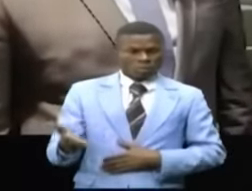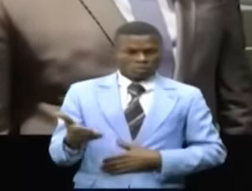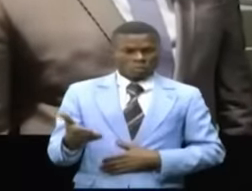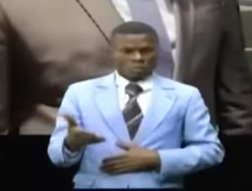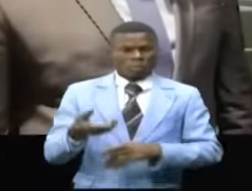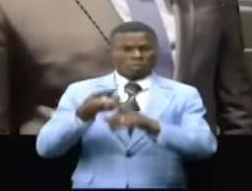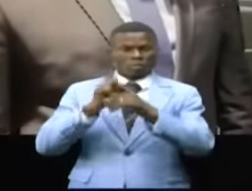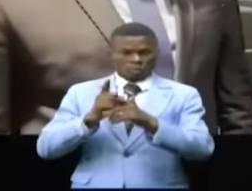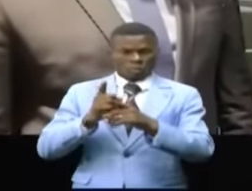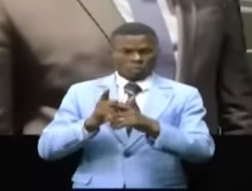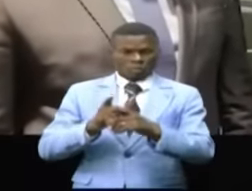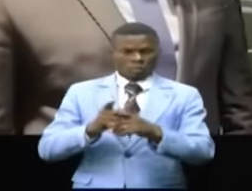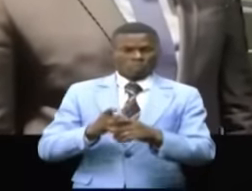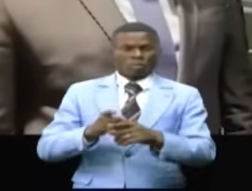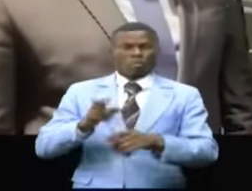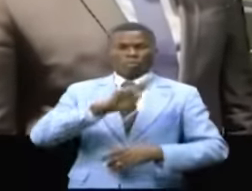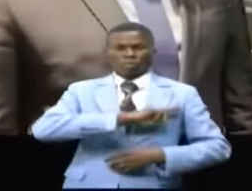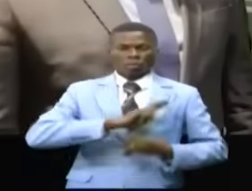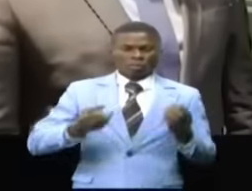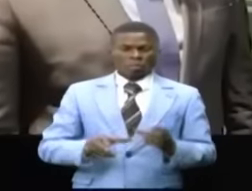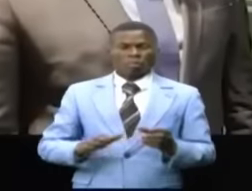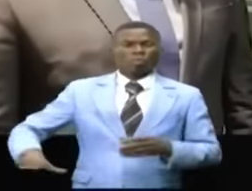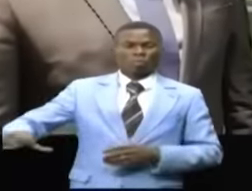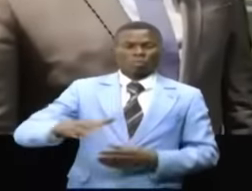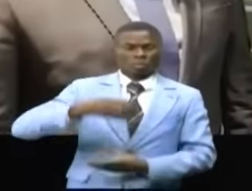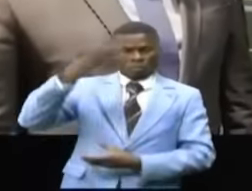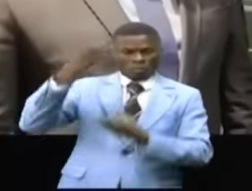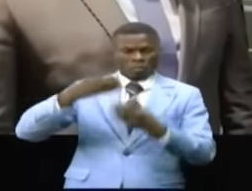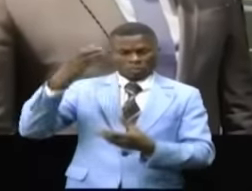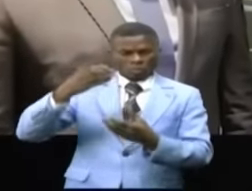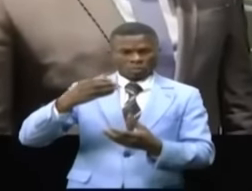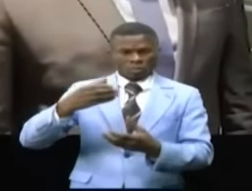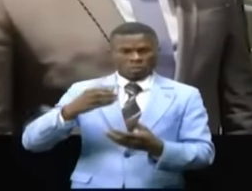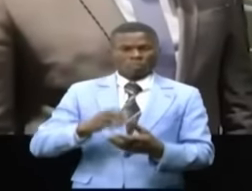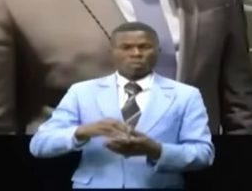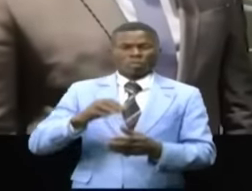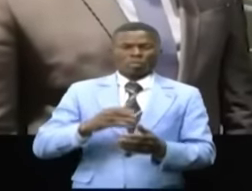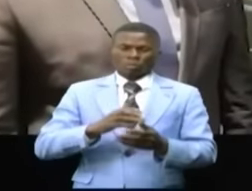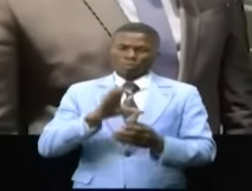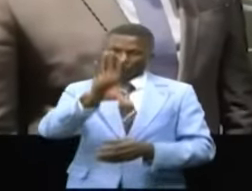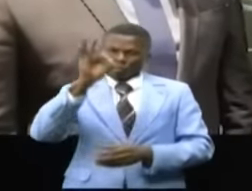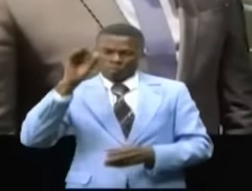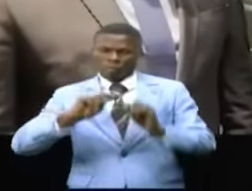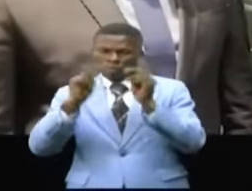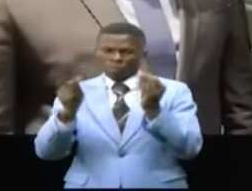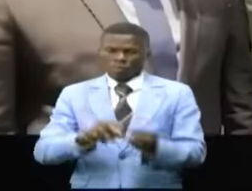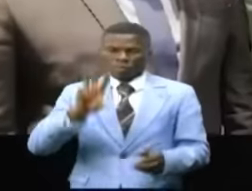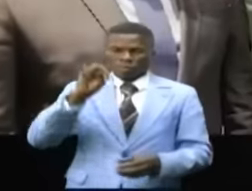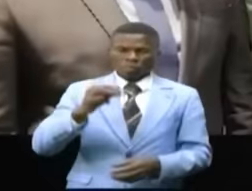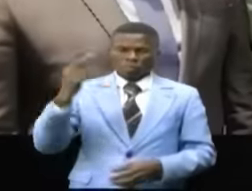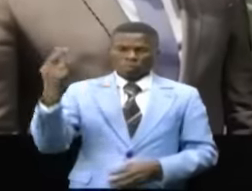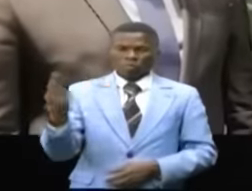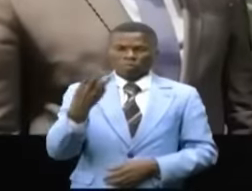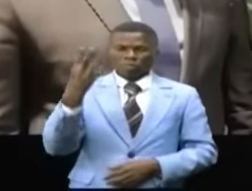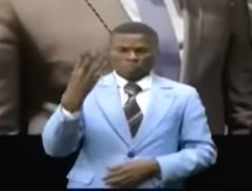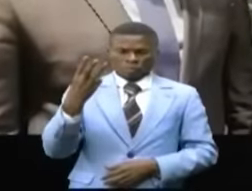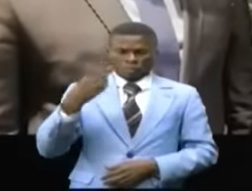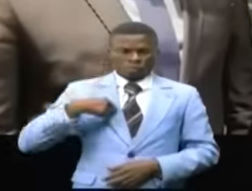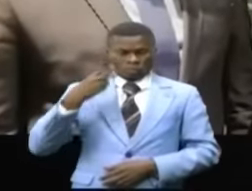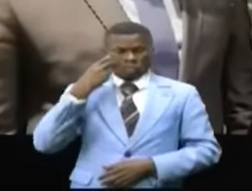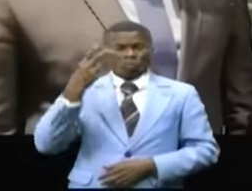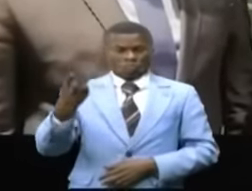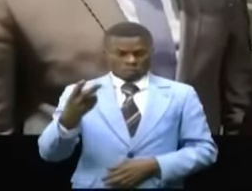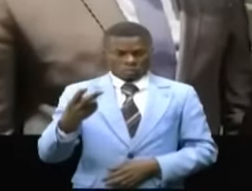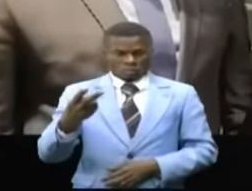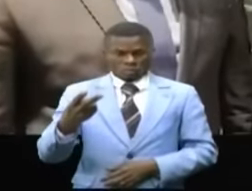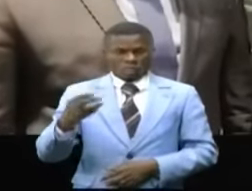de la République du Rwanda, qui appuie le M23 et sur lequel nous considérons que